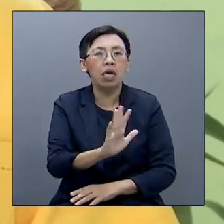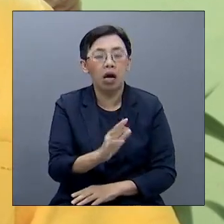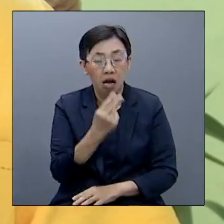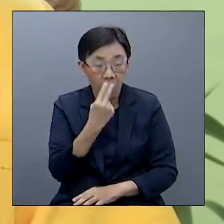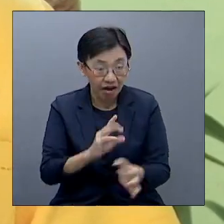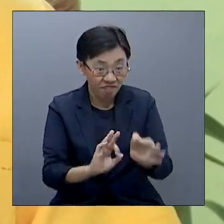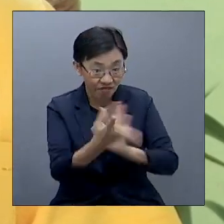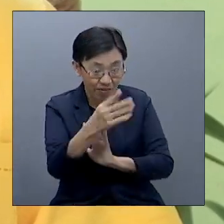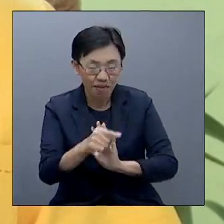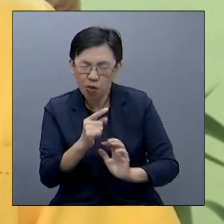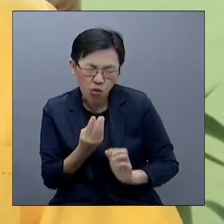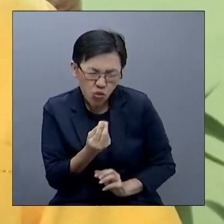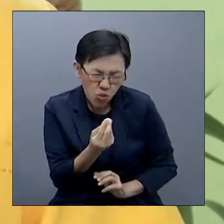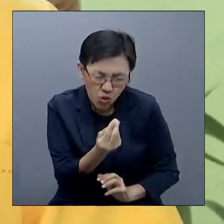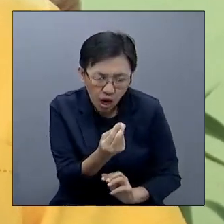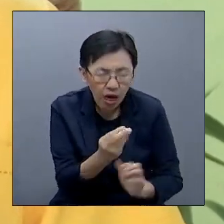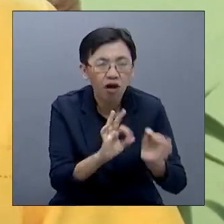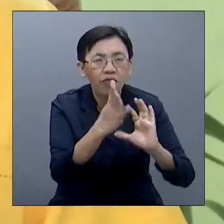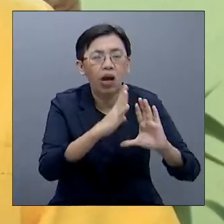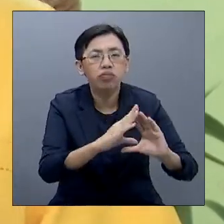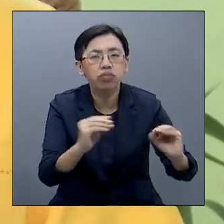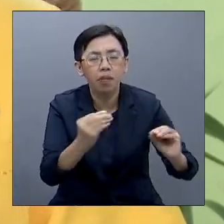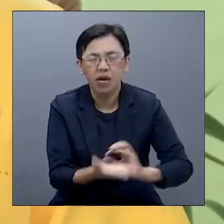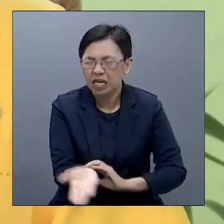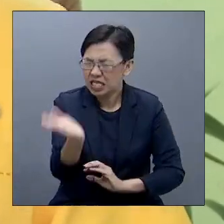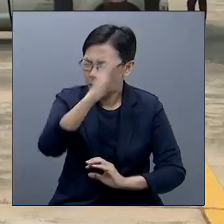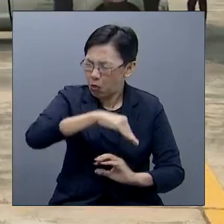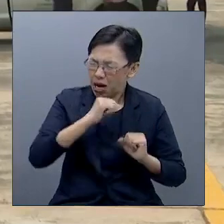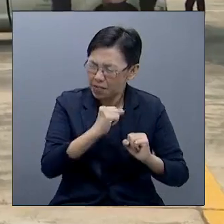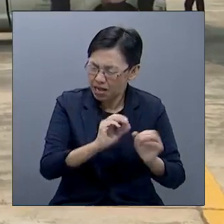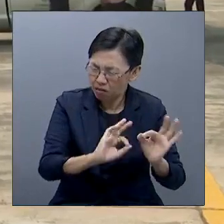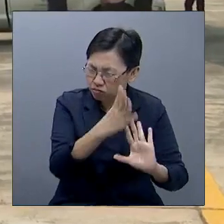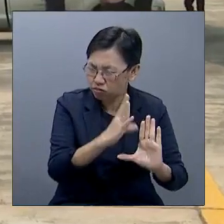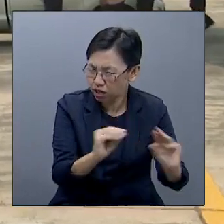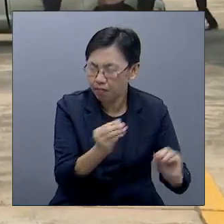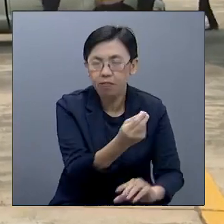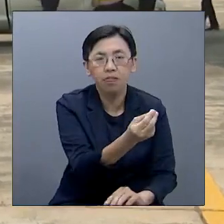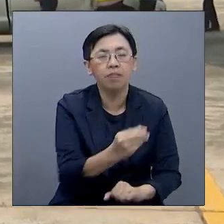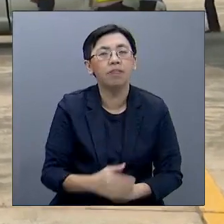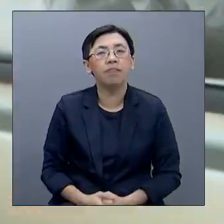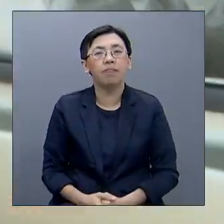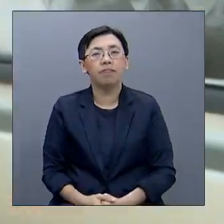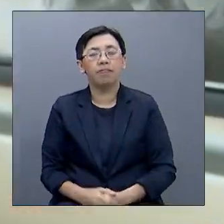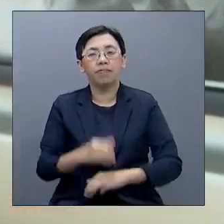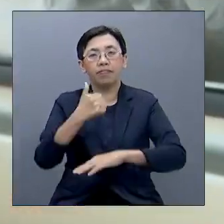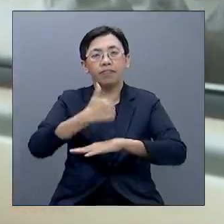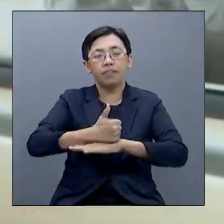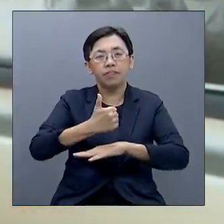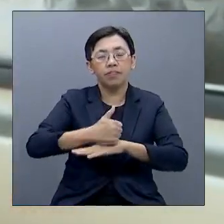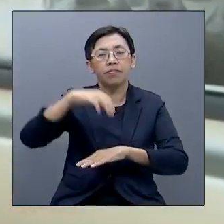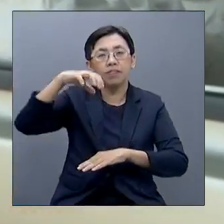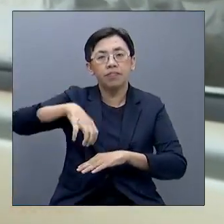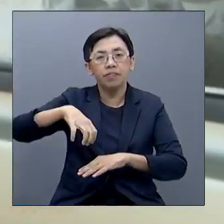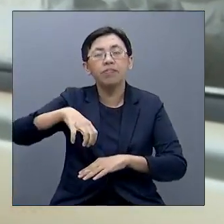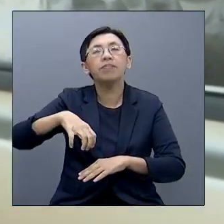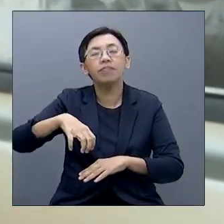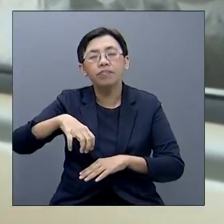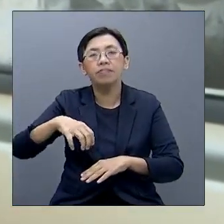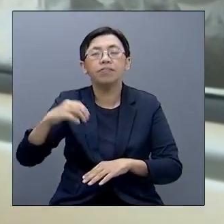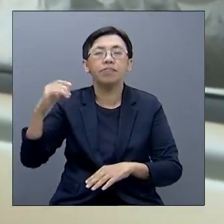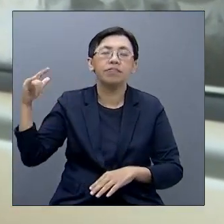ได้ภายในวันนั้นเนี่ยให้มากที่สุด ด้านหัวหน้าหน่วยปฏิบัติการฝนหลวงจังหวัดเชีย